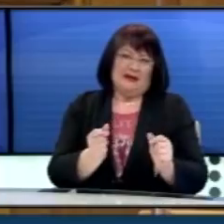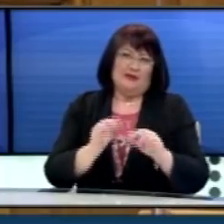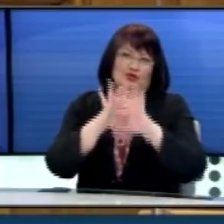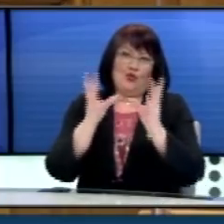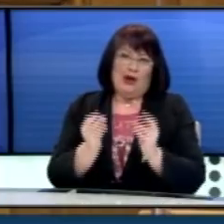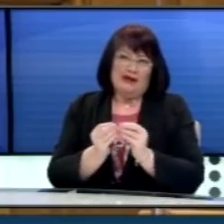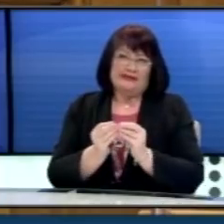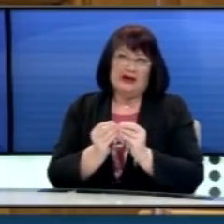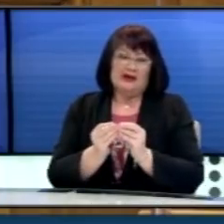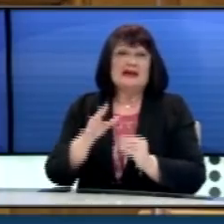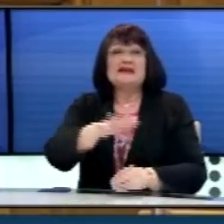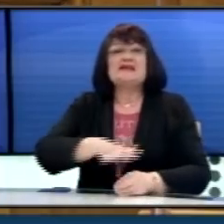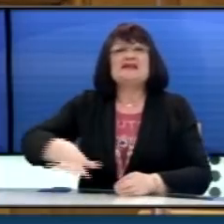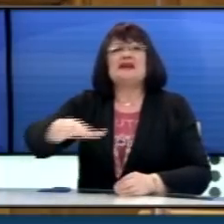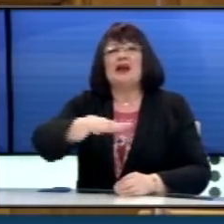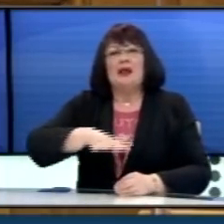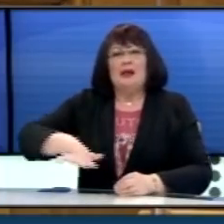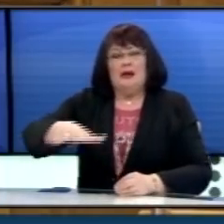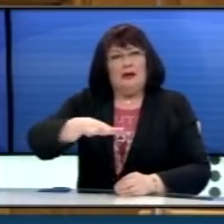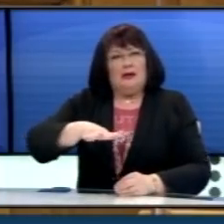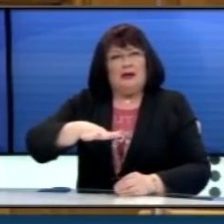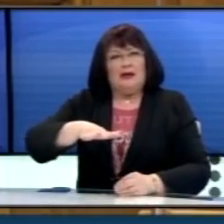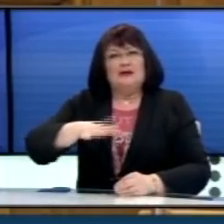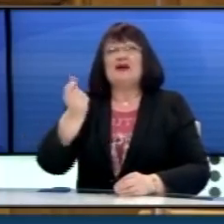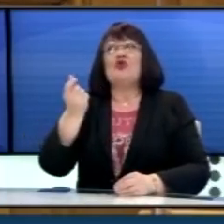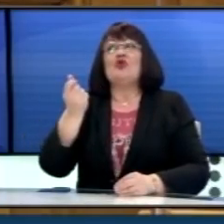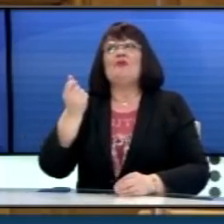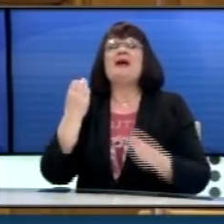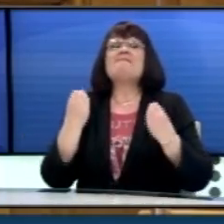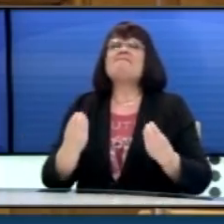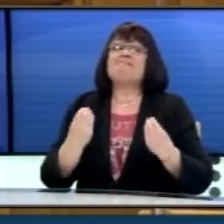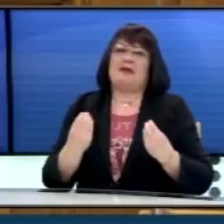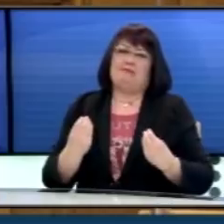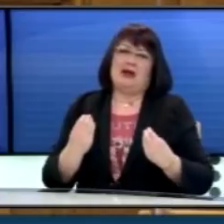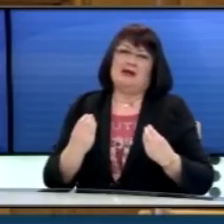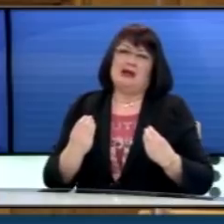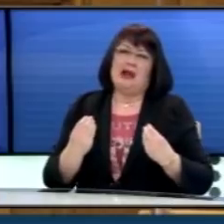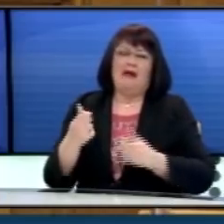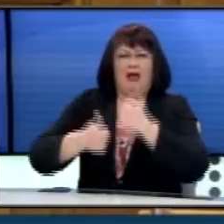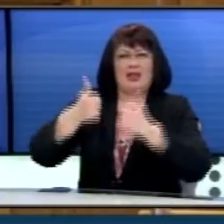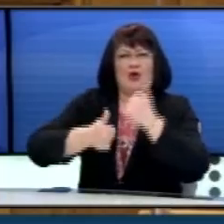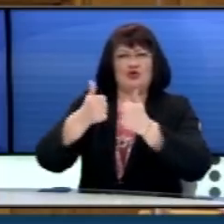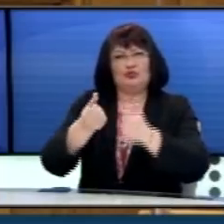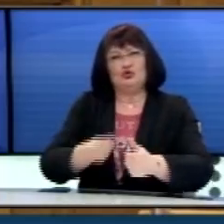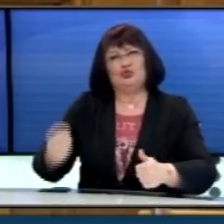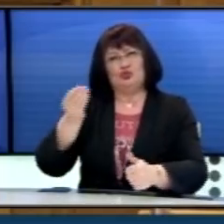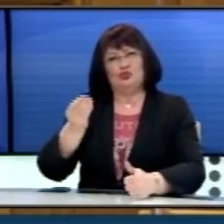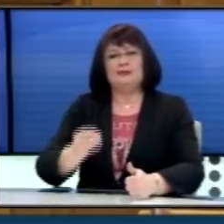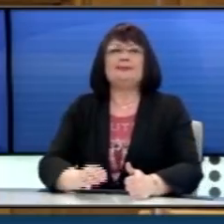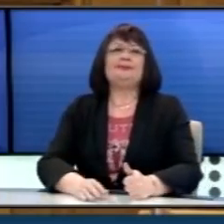αυτά σε συνθήκες πολύ χαμηλών πτήσεων της οικονομίας και μεγάλου οξυμένου ανταγωνισμού. Και